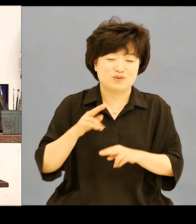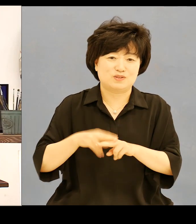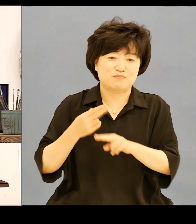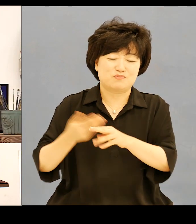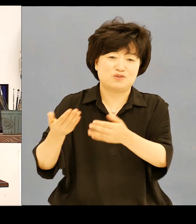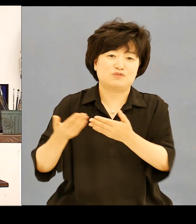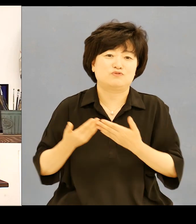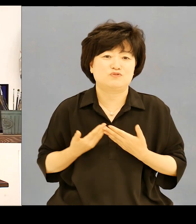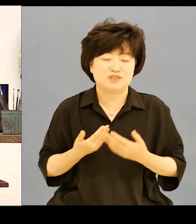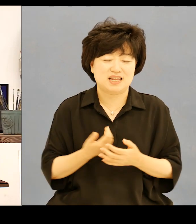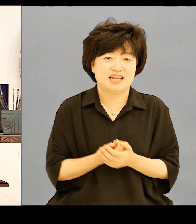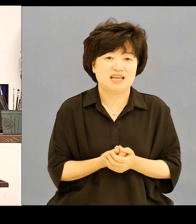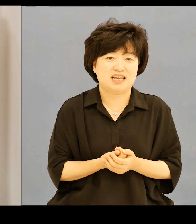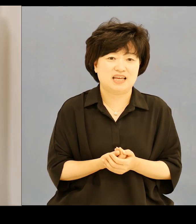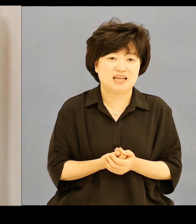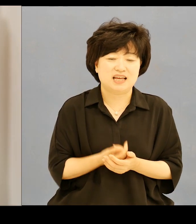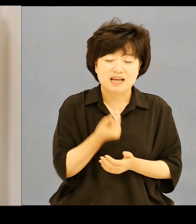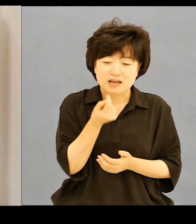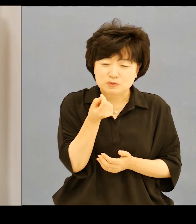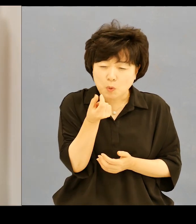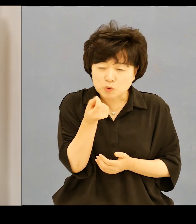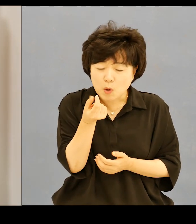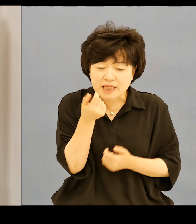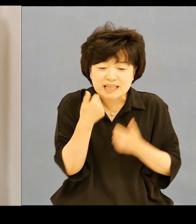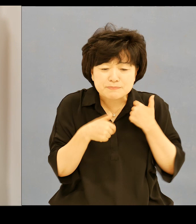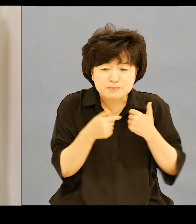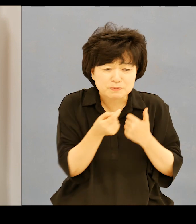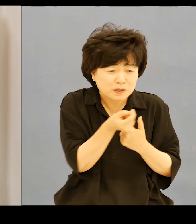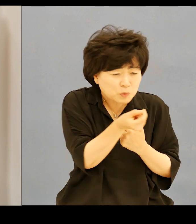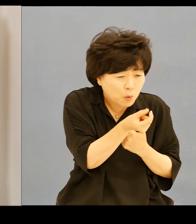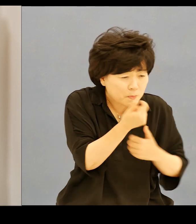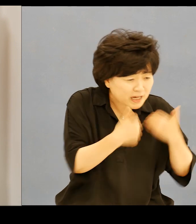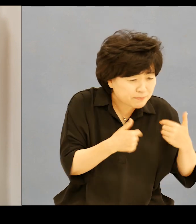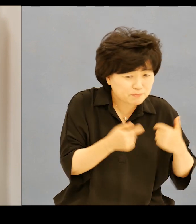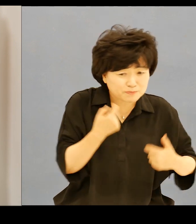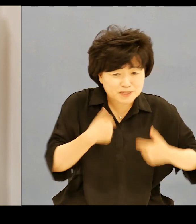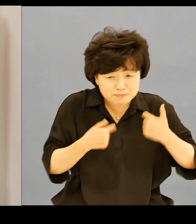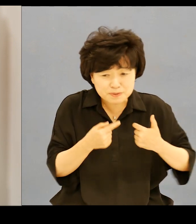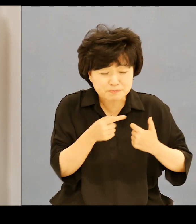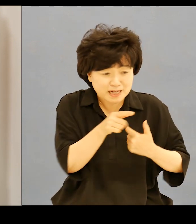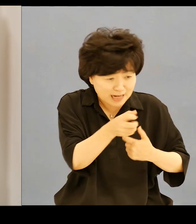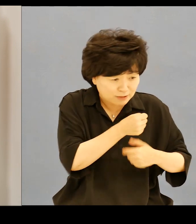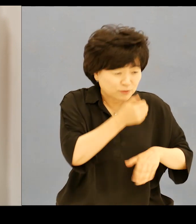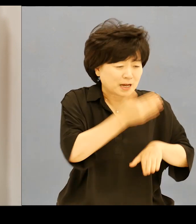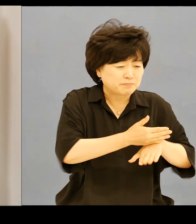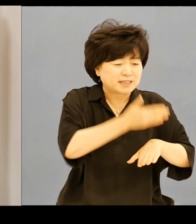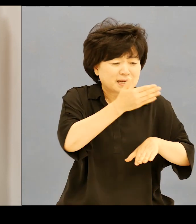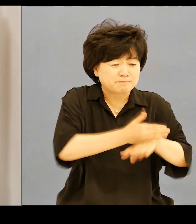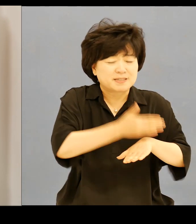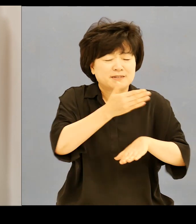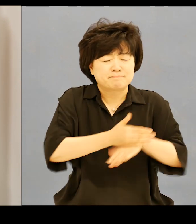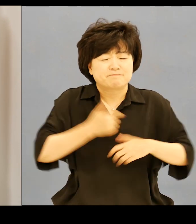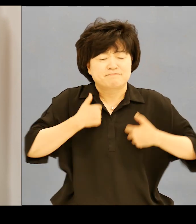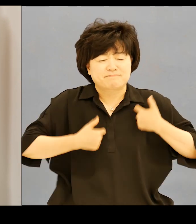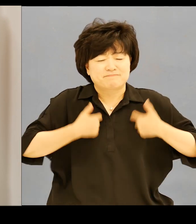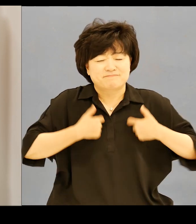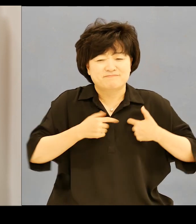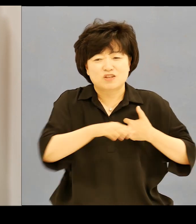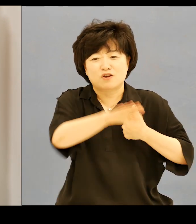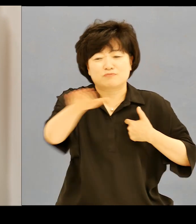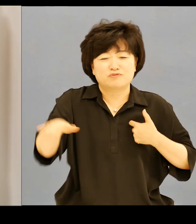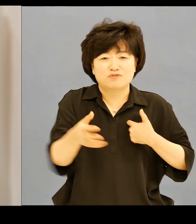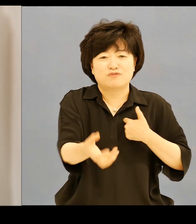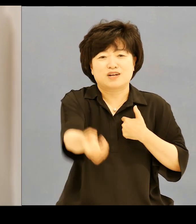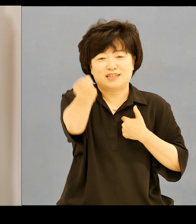저에게 선물을 주는데 그런 소소한 기쁨을 여러분들도 갖게 해달라는